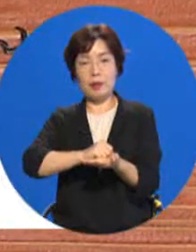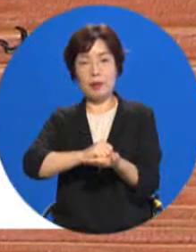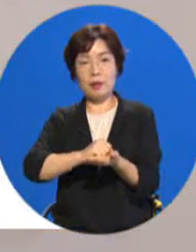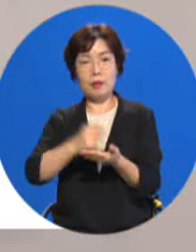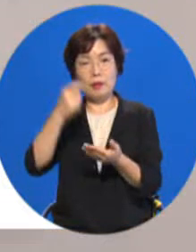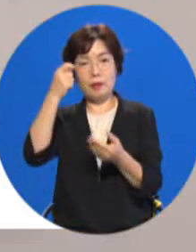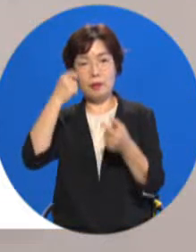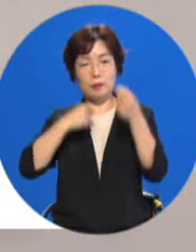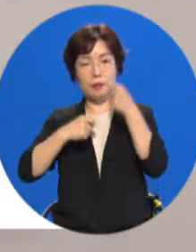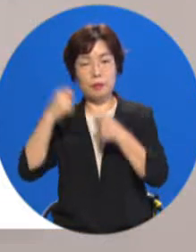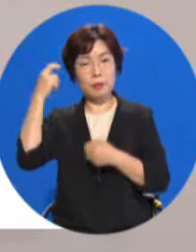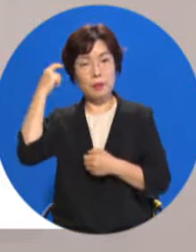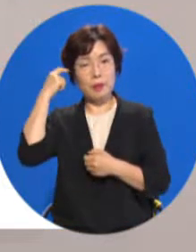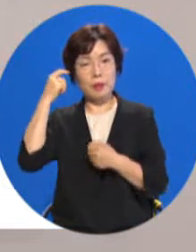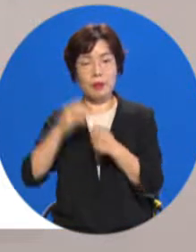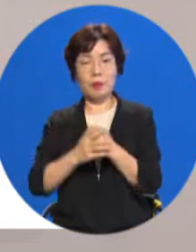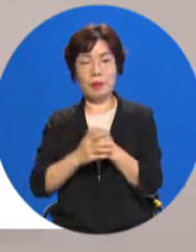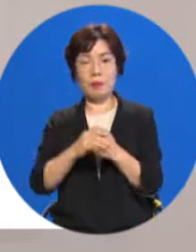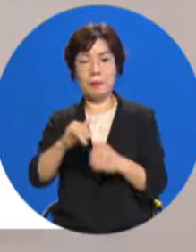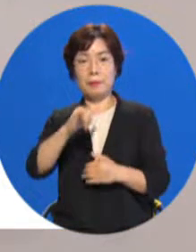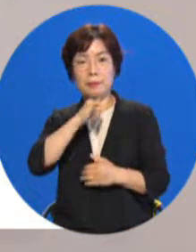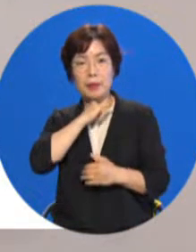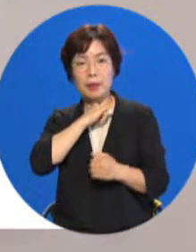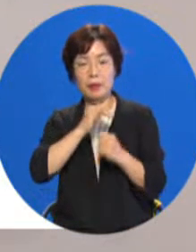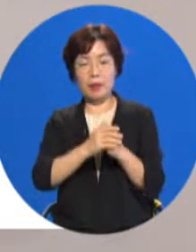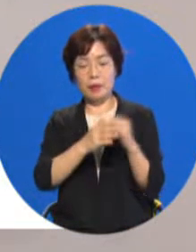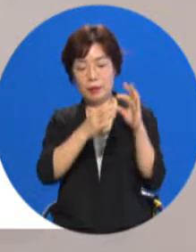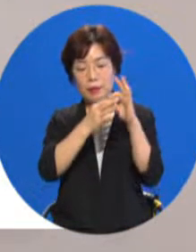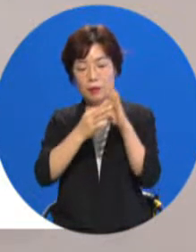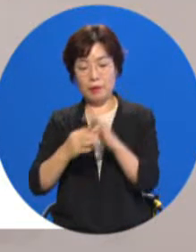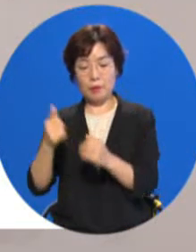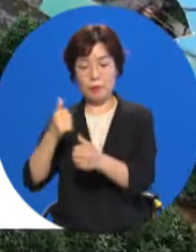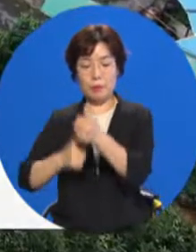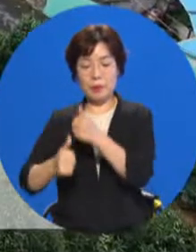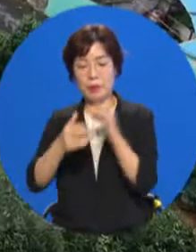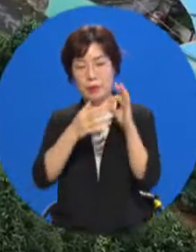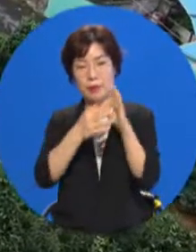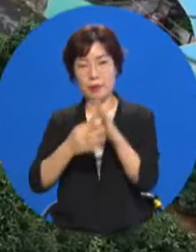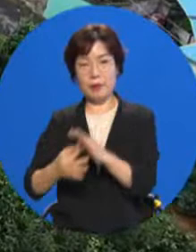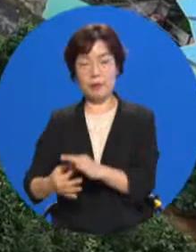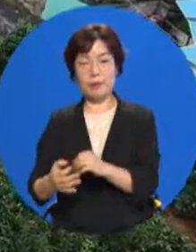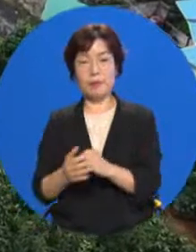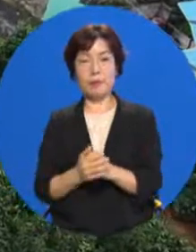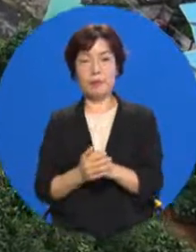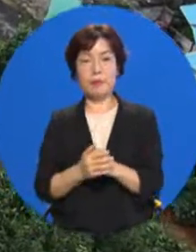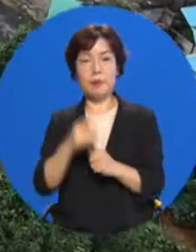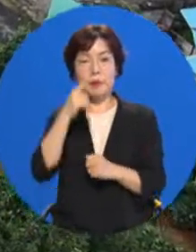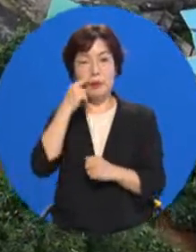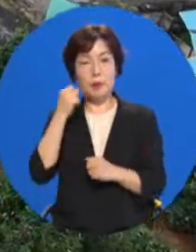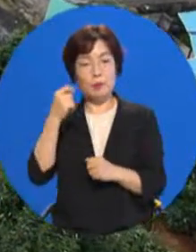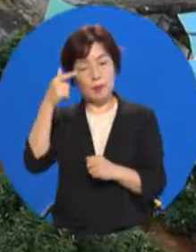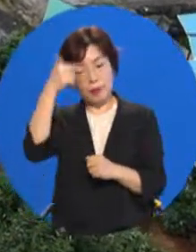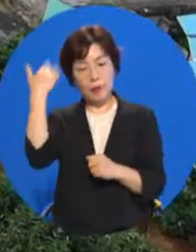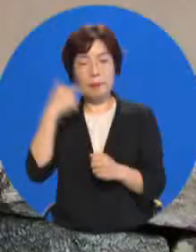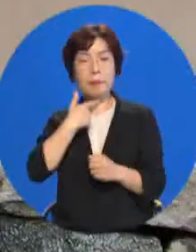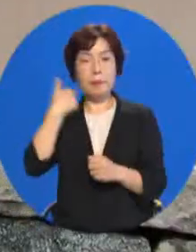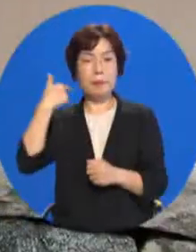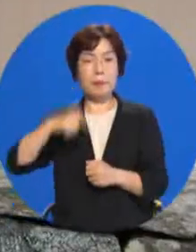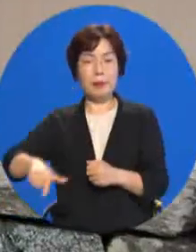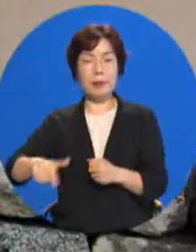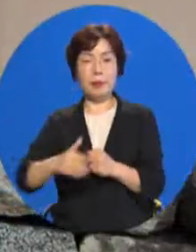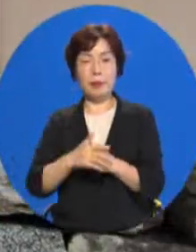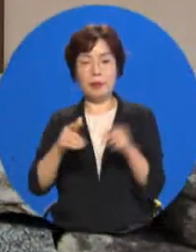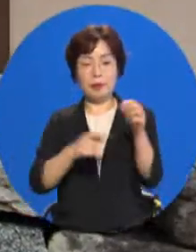자결하기까지 나라를 걱정하는 마음은 여전히 후세에 기록되고 있습니다. 이런 가운데 일본이 과거사를 부정하고